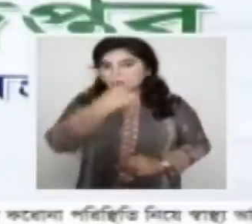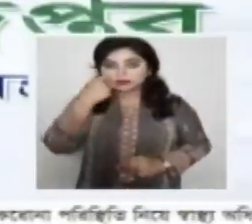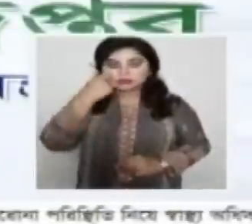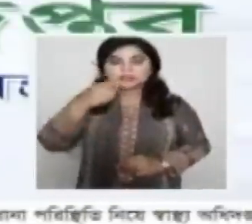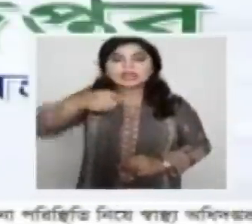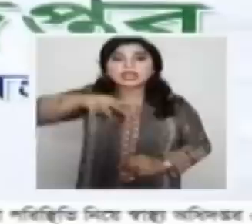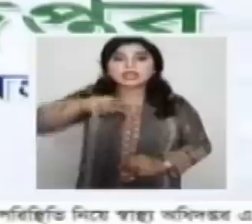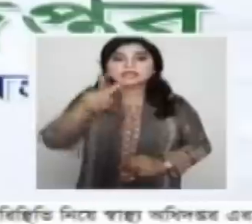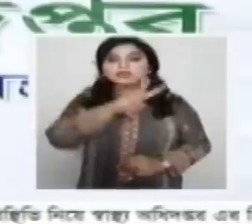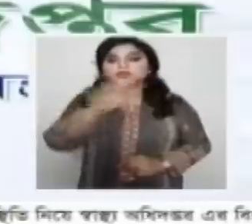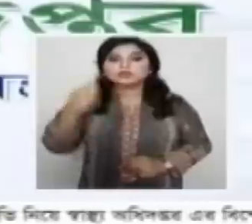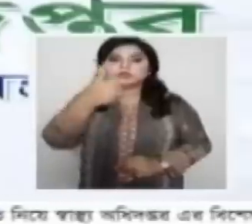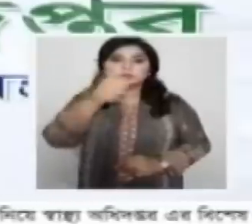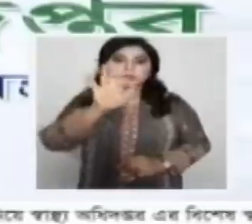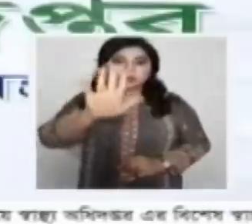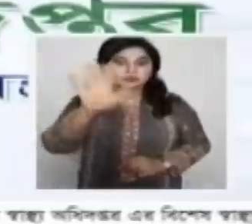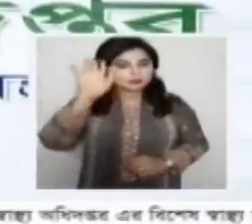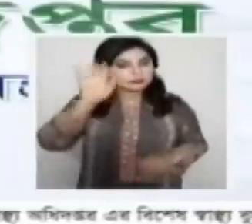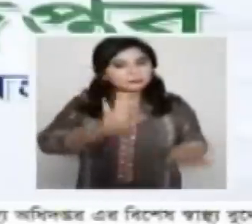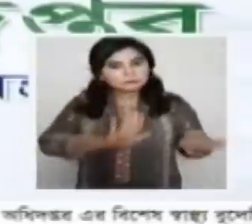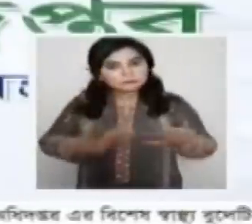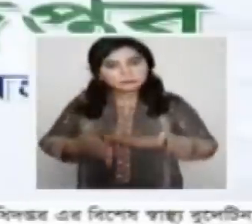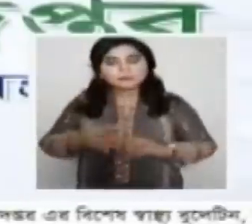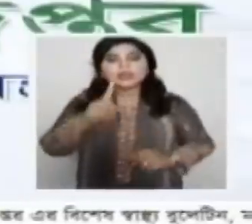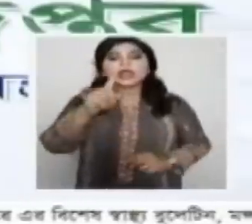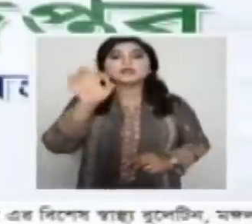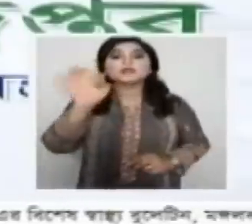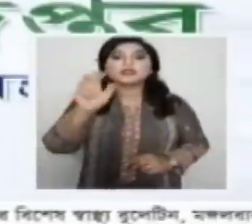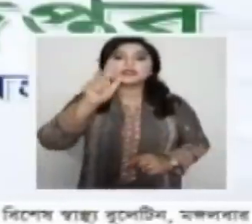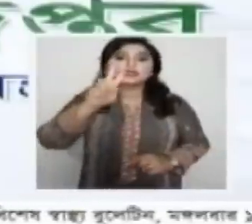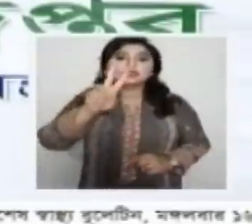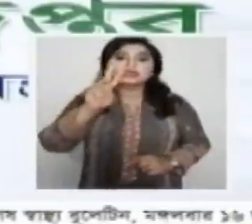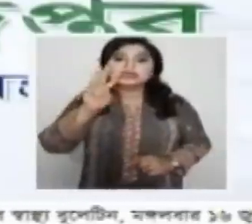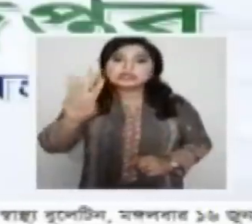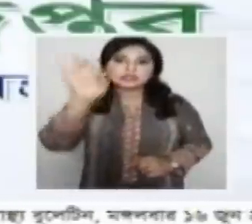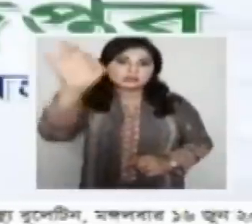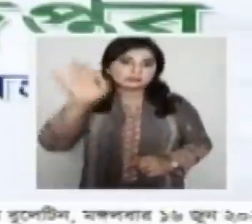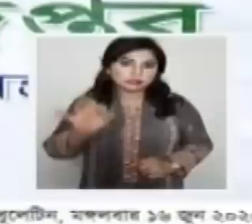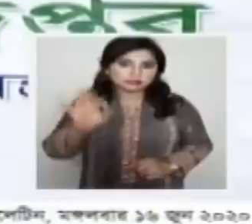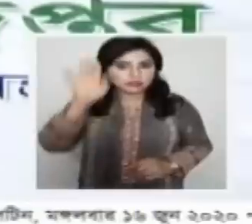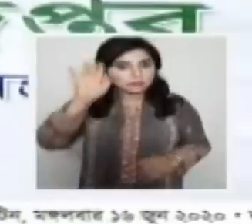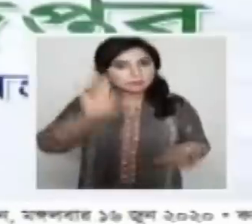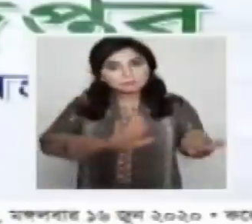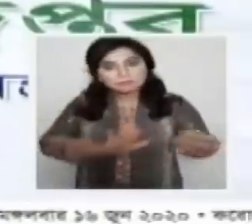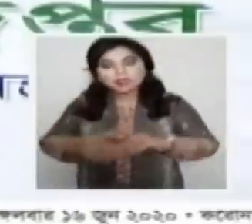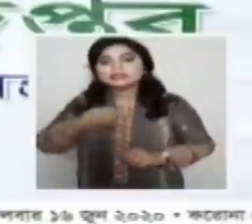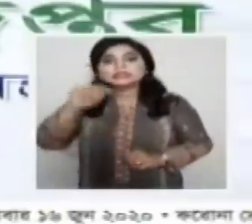24 ঘন্টায় মৃত্যুবরণ করেছেন 53 জন এ পর্যন্ত 1262 জন শনাক্ত বিবেচনায় মৃত্যুর